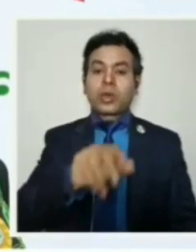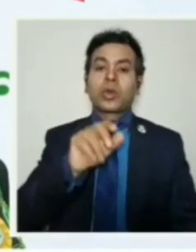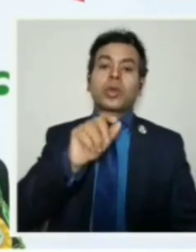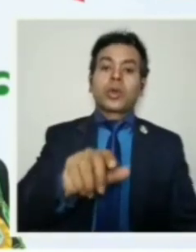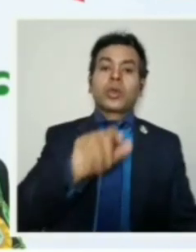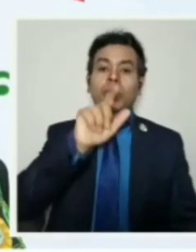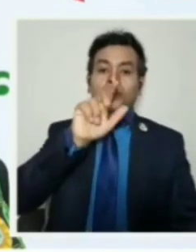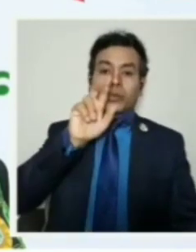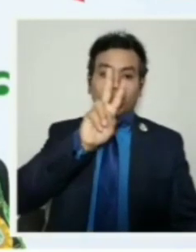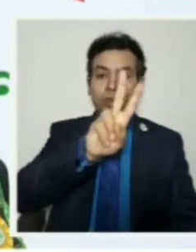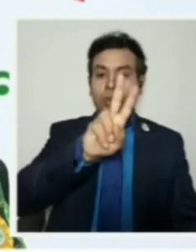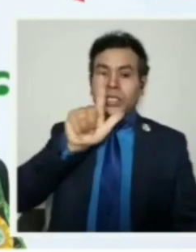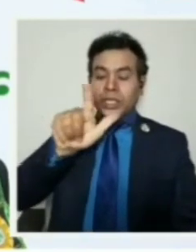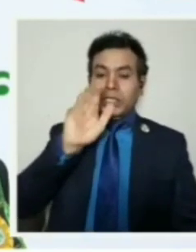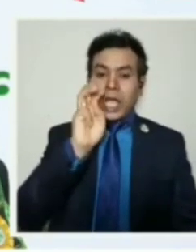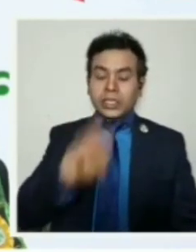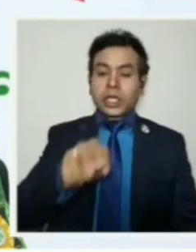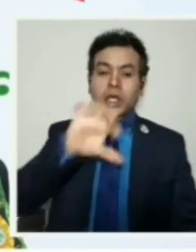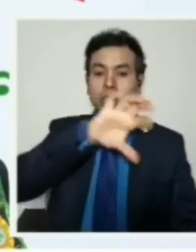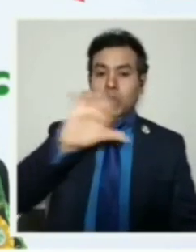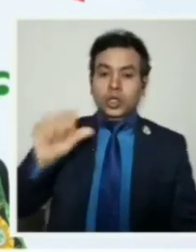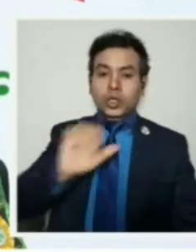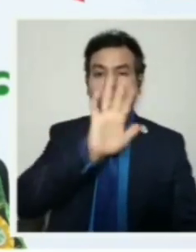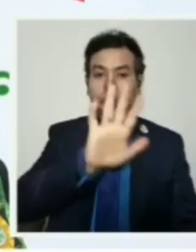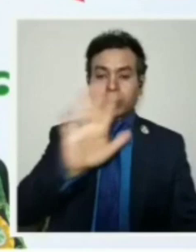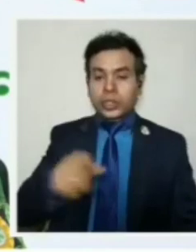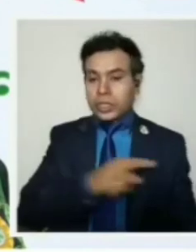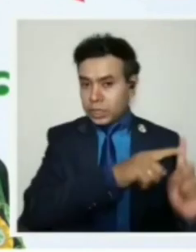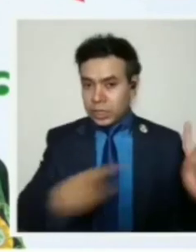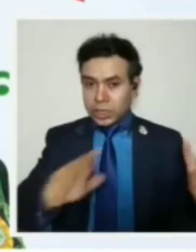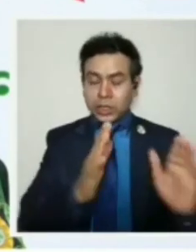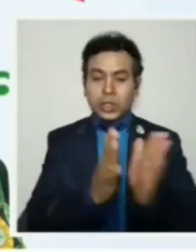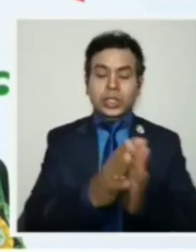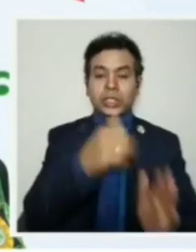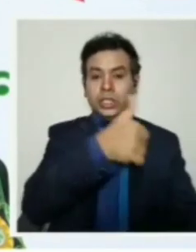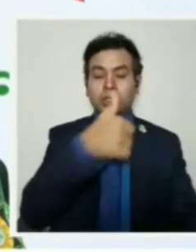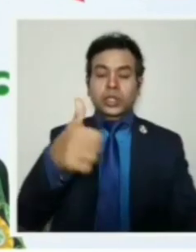9,316 জন। সারা বিশ্বে 24 ঘন্টায় শনাক্ত হয়েছেন